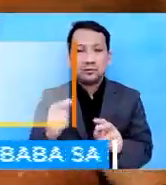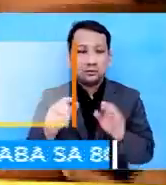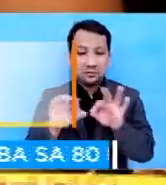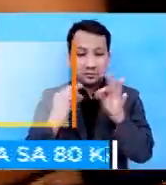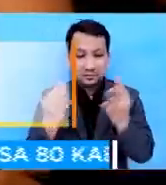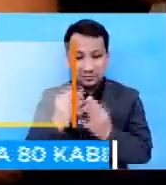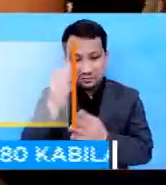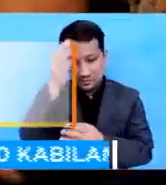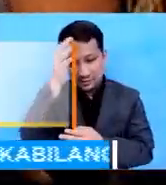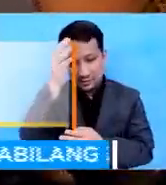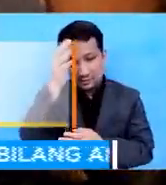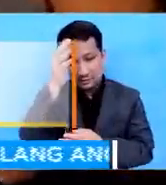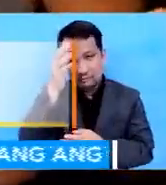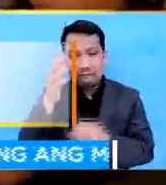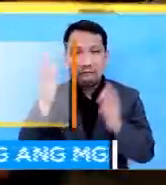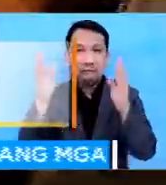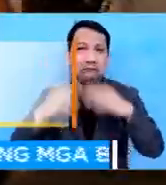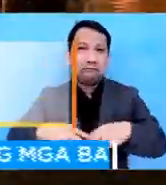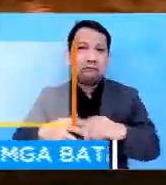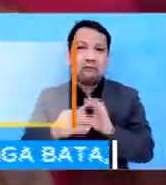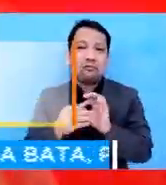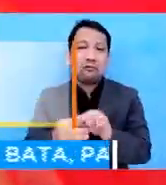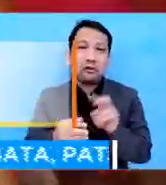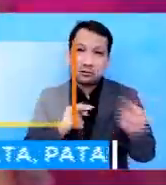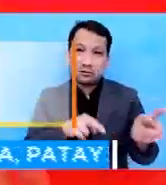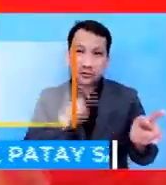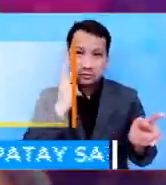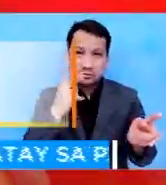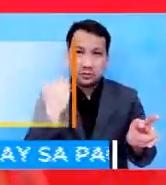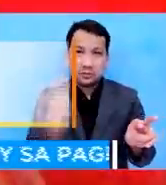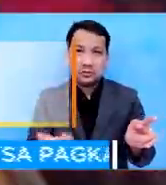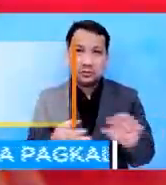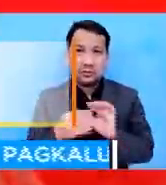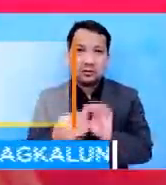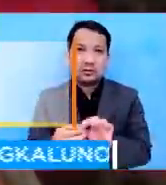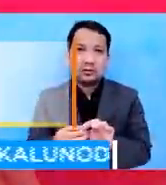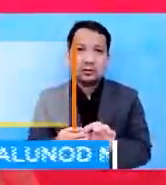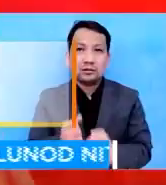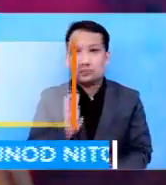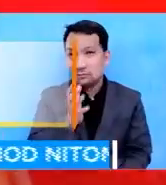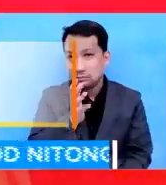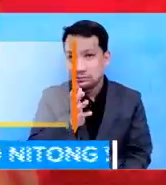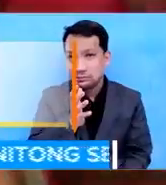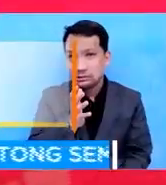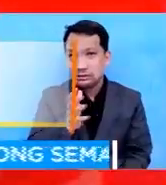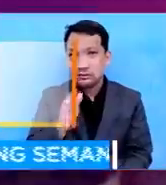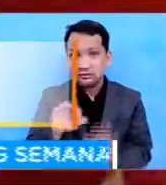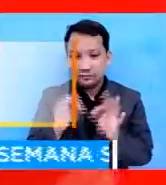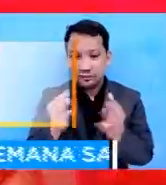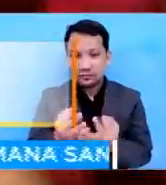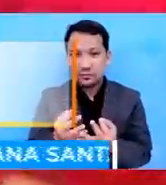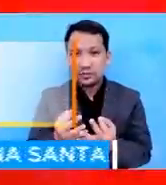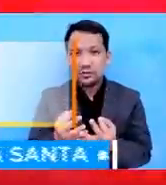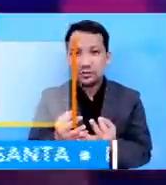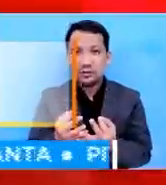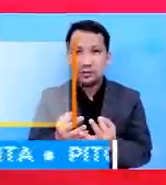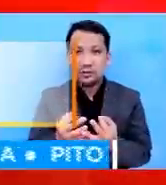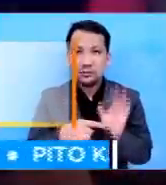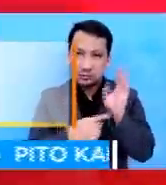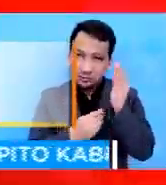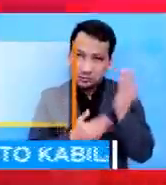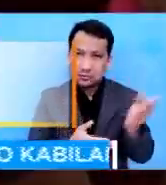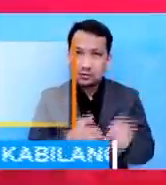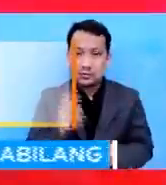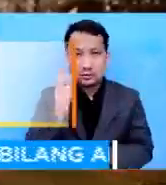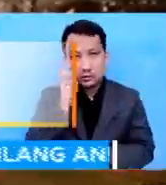de pamilya na si Roland Javier nang makitang patay na ang kanyang mag-ina. Kwento ni Roland, naka-duty siya nang may tumawag